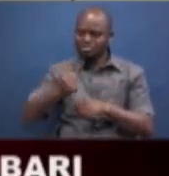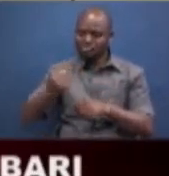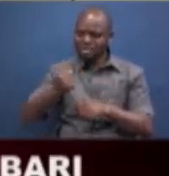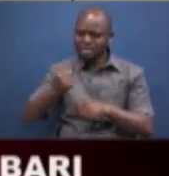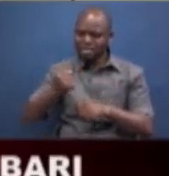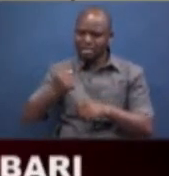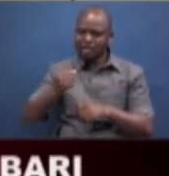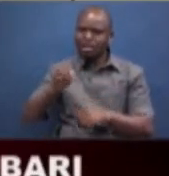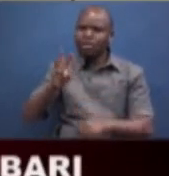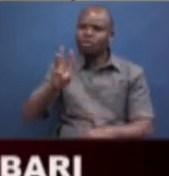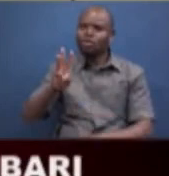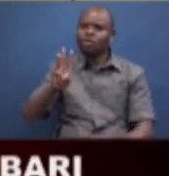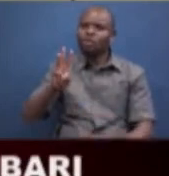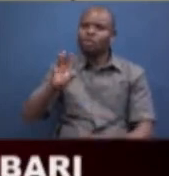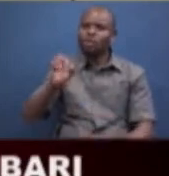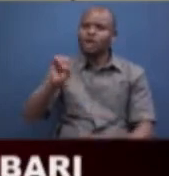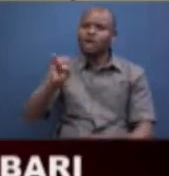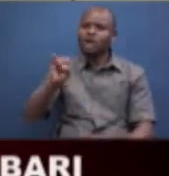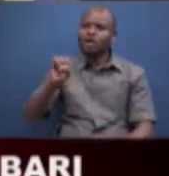Rioba. Mnaweza